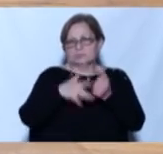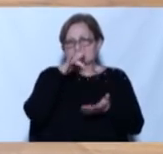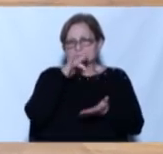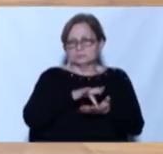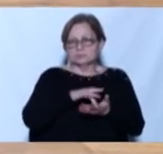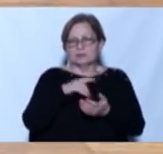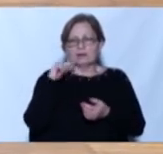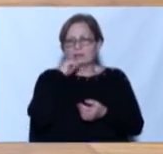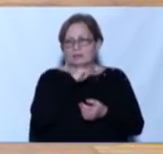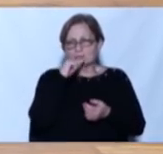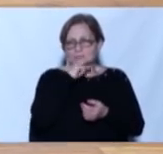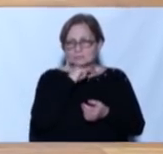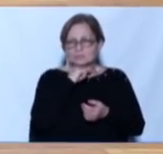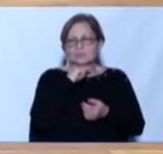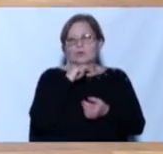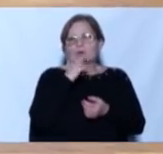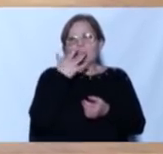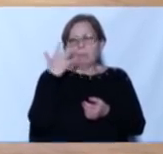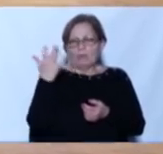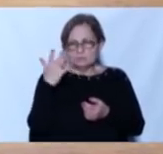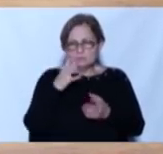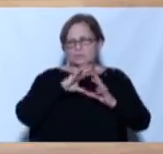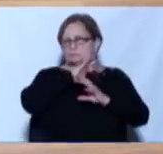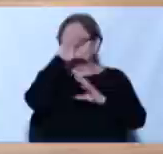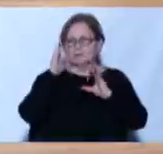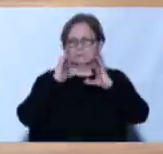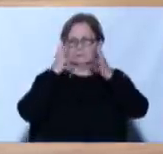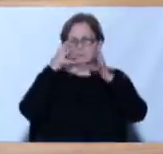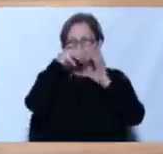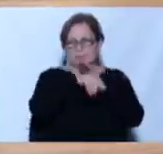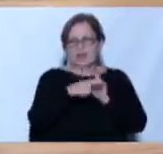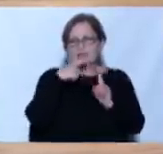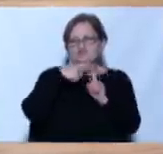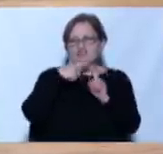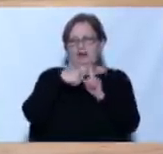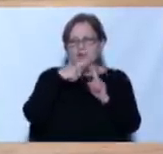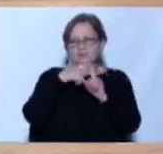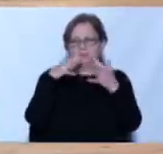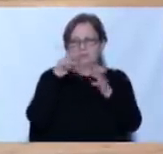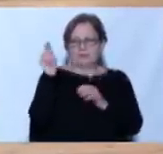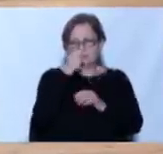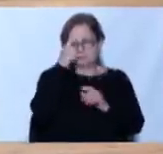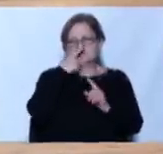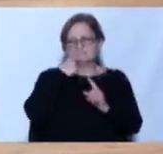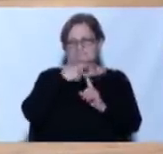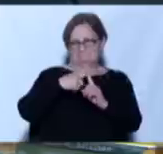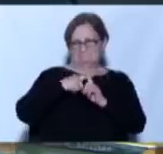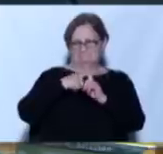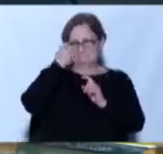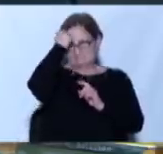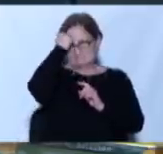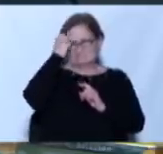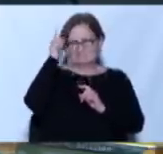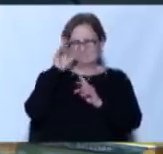თუ ესე ვთქვათ, პოლიტიკური ცენტრი მთელი მსოფლიოს. აი ჯვაროსნების ომი რო არის, როცა იყო, მაშინ ესეთი ოპერატესობა